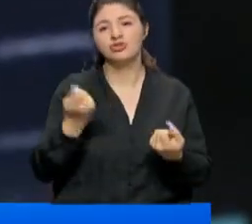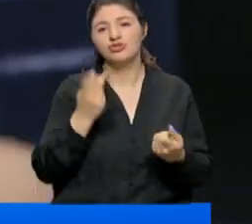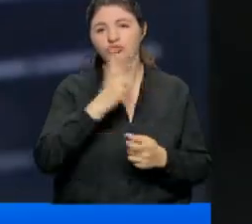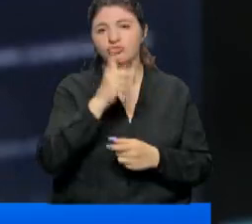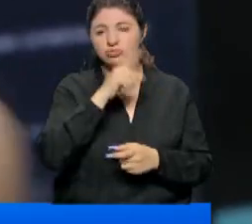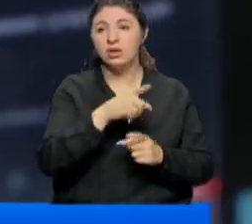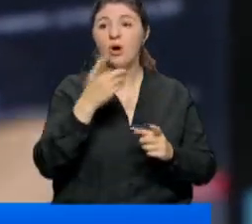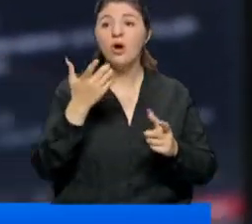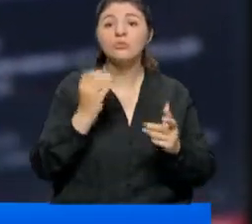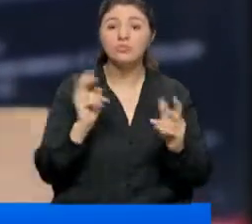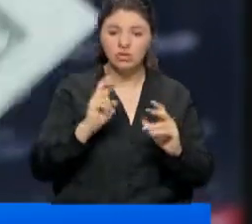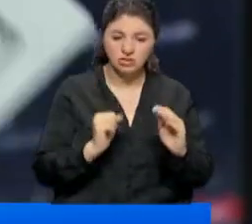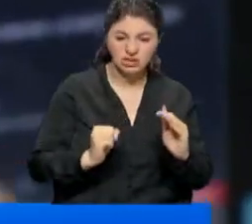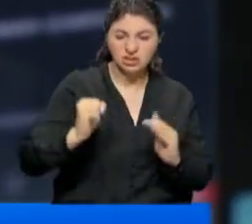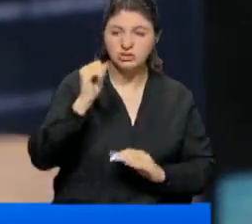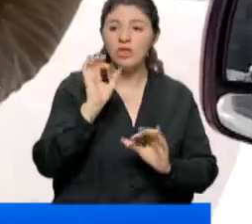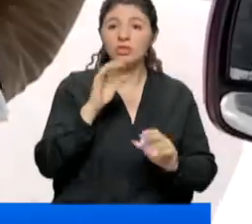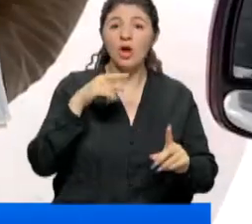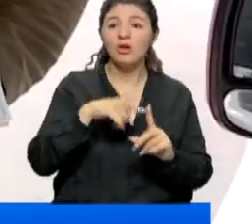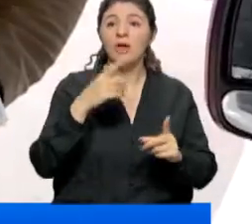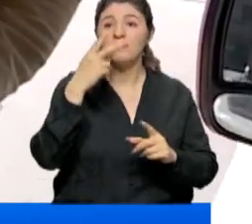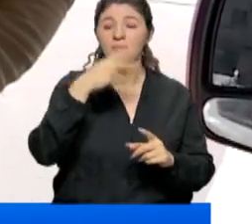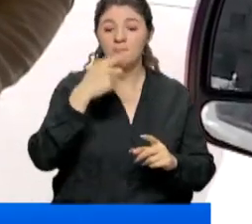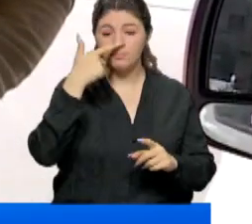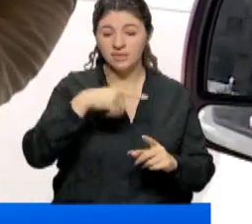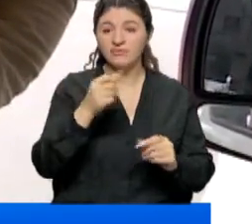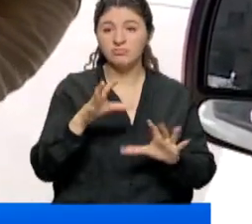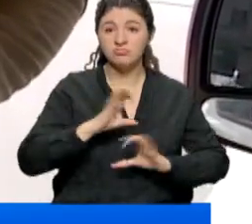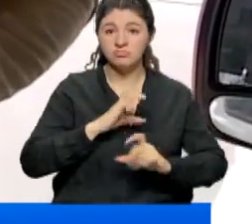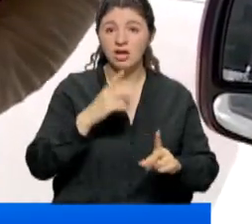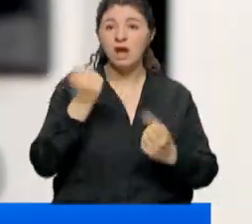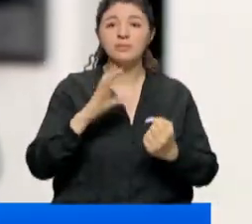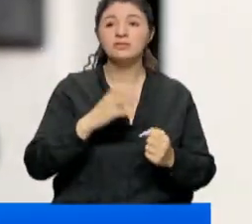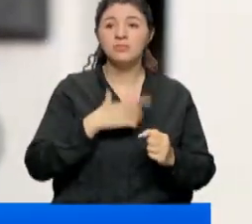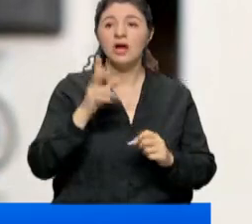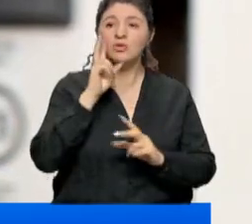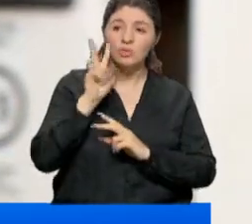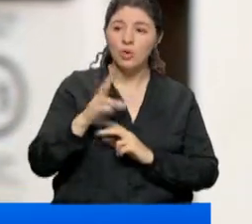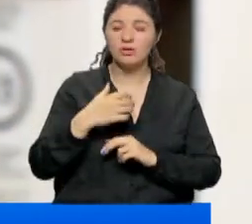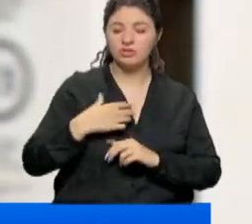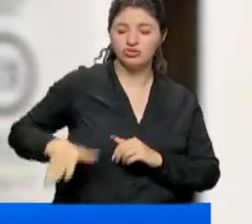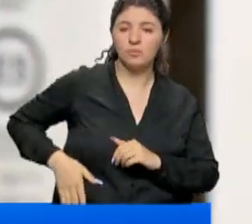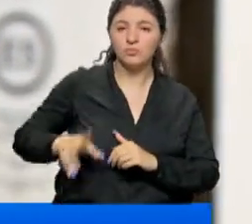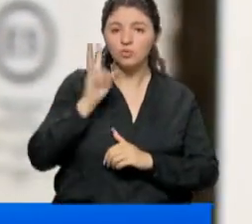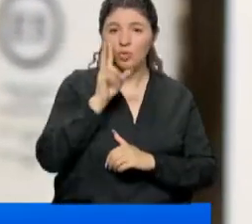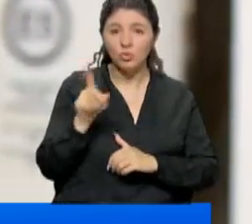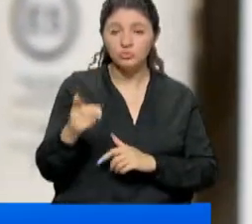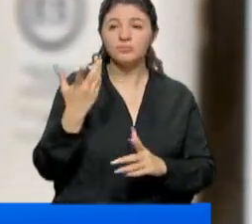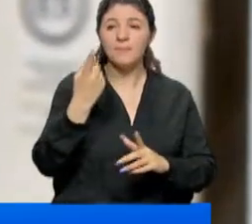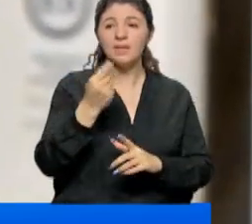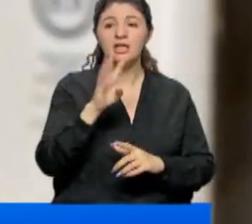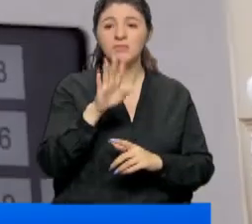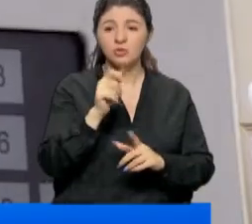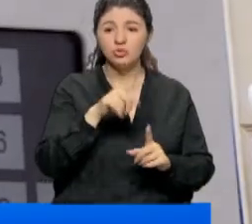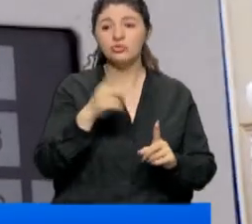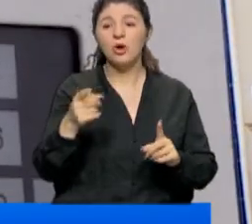dolar kurundaki önlenemeyen Yükseliş doğrudan akaryakıt fiyatlarını etkiledi araç sahipleri yansımasını ceplerinde gördük benzine 1 lira